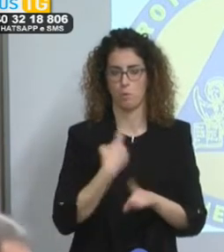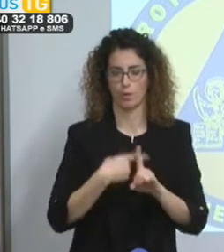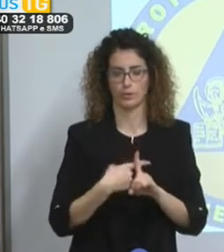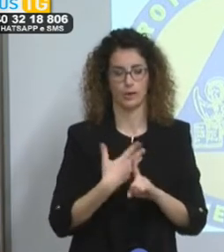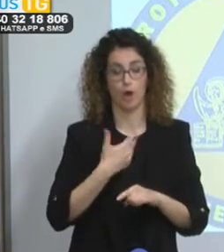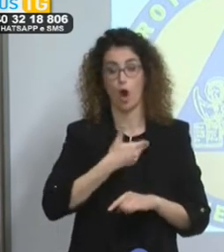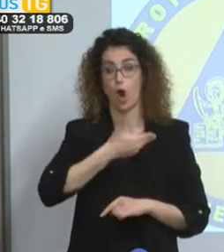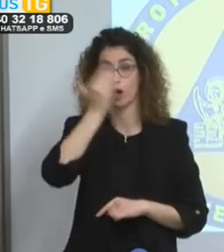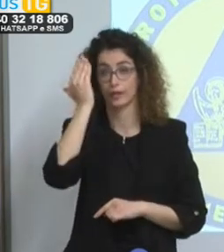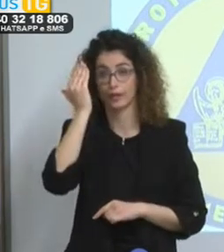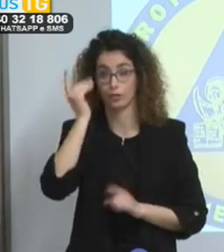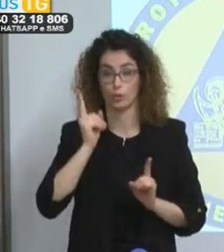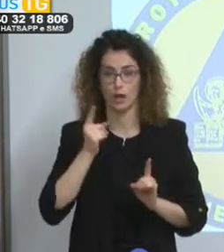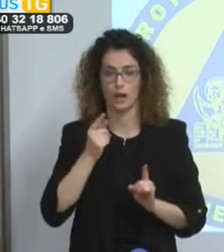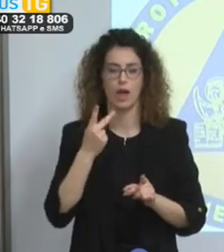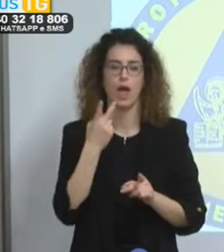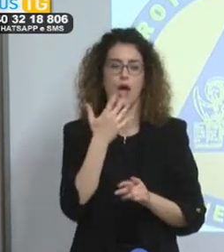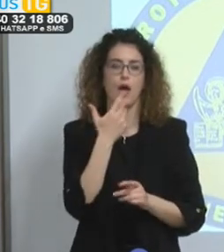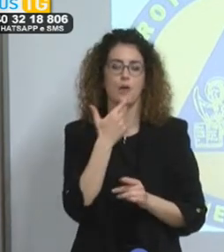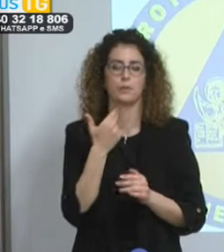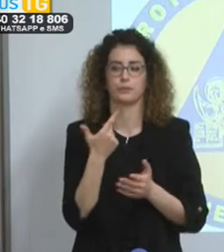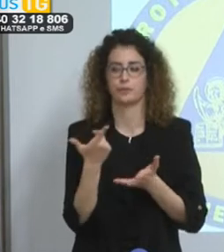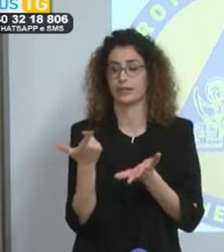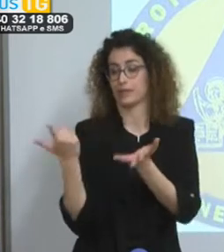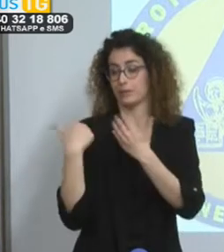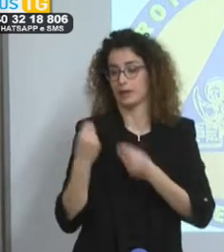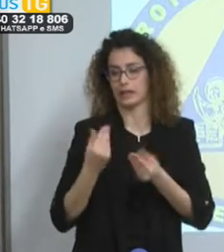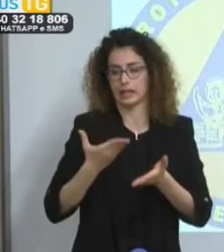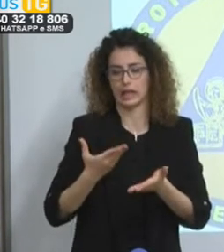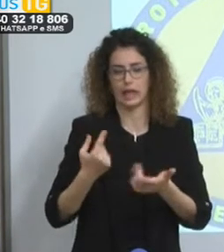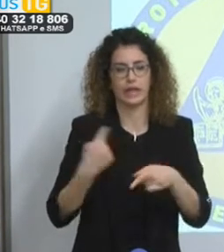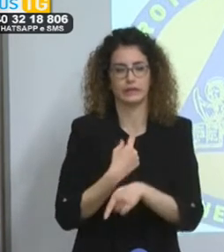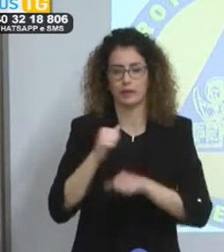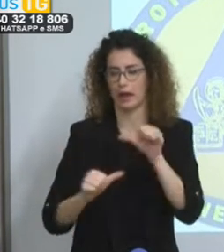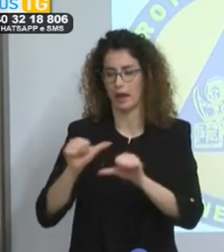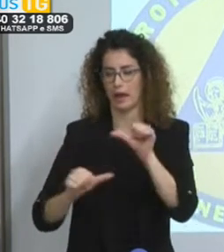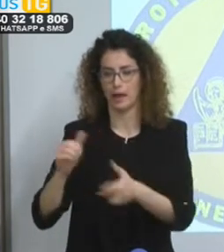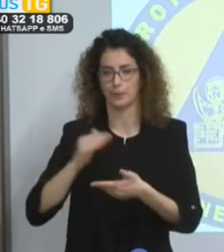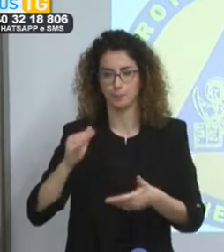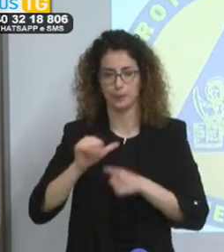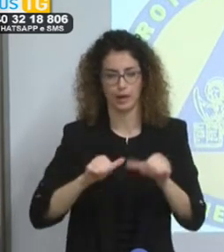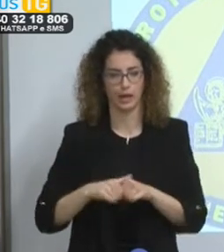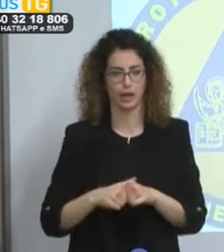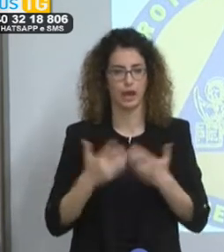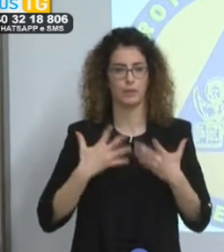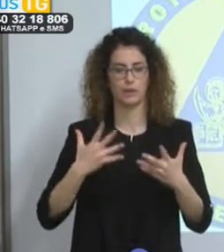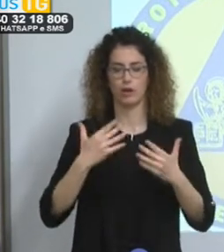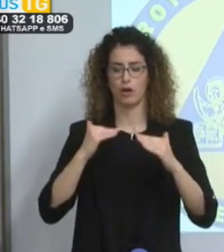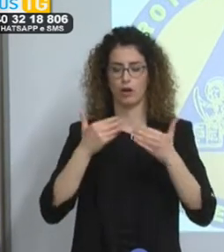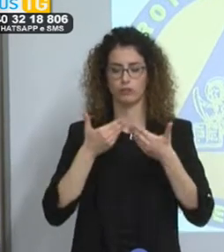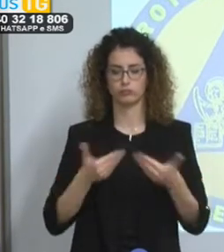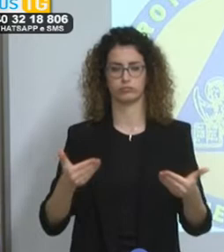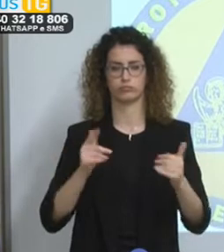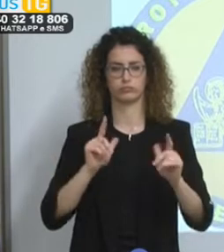che contavo di darlo la scorsa settimana, ma qua cambiano ogni secondo. Purtroppo sì. Se si stabilizzasse un po', tranquillizzeremo